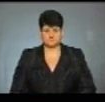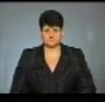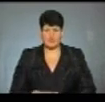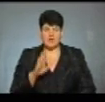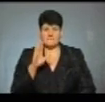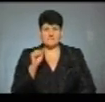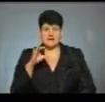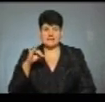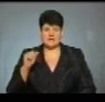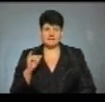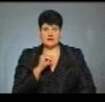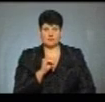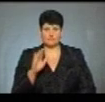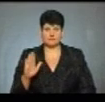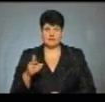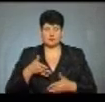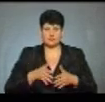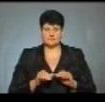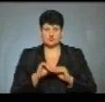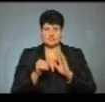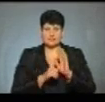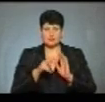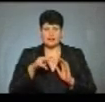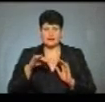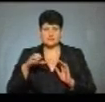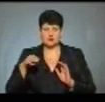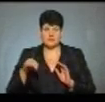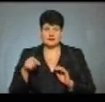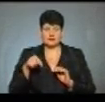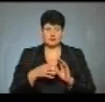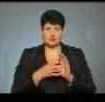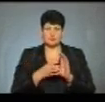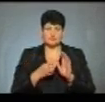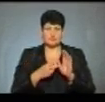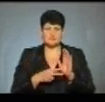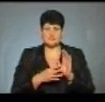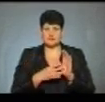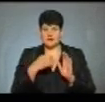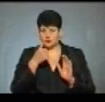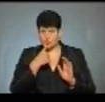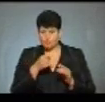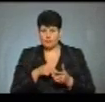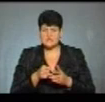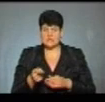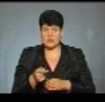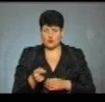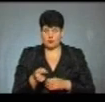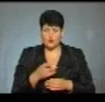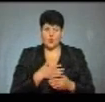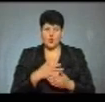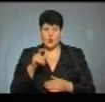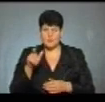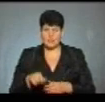Васильєв Ігор Володимирович народився 16 листопада 1979 року в місті Тернополі.